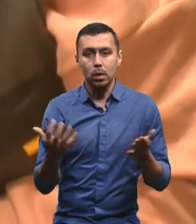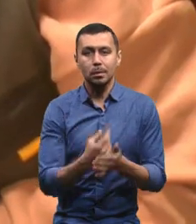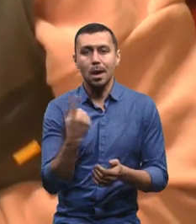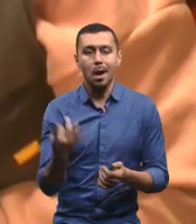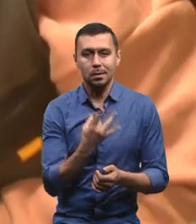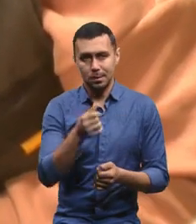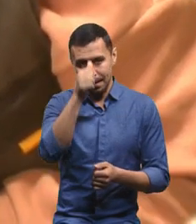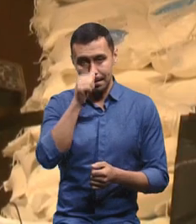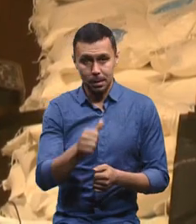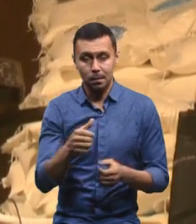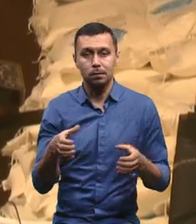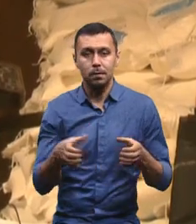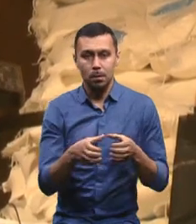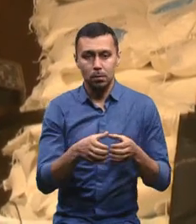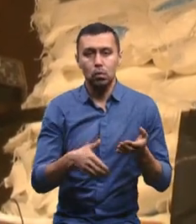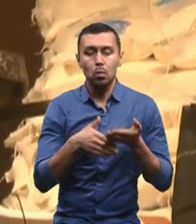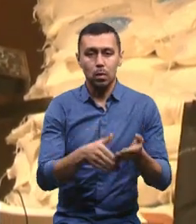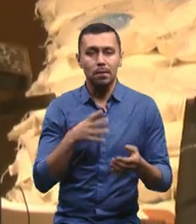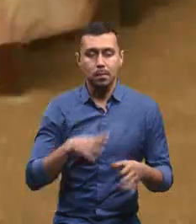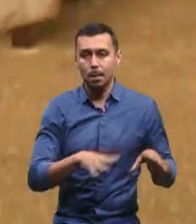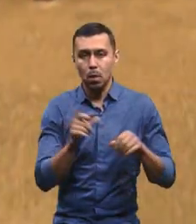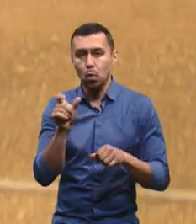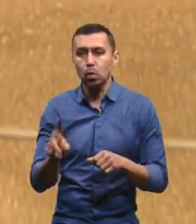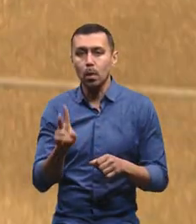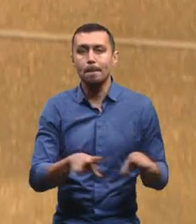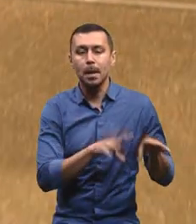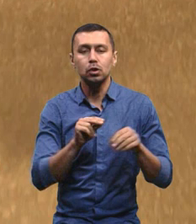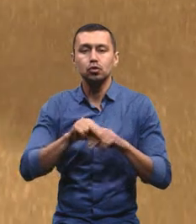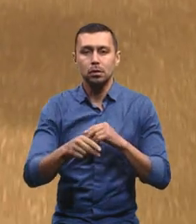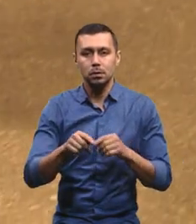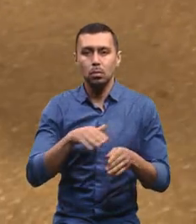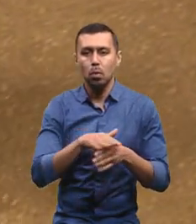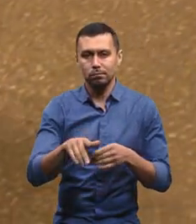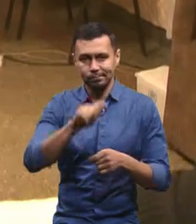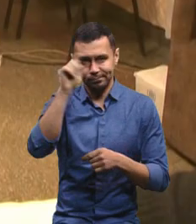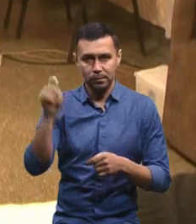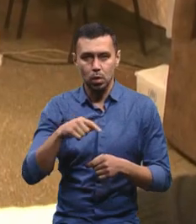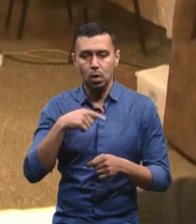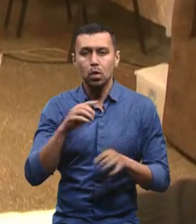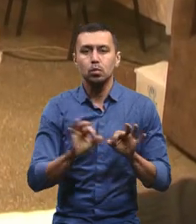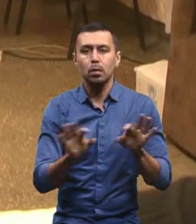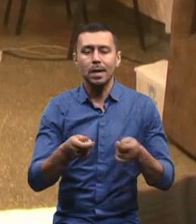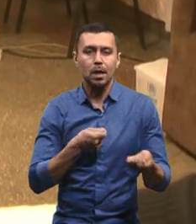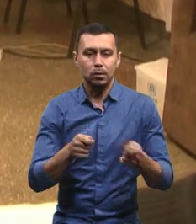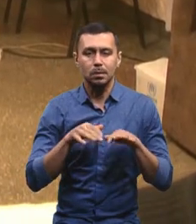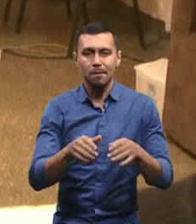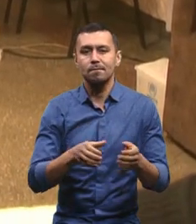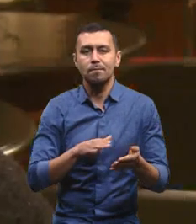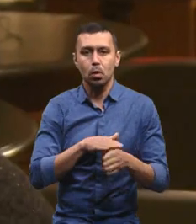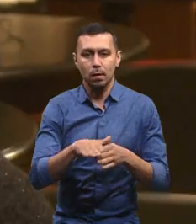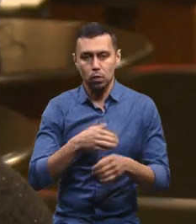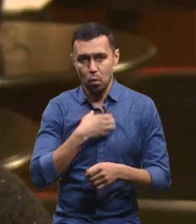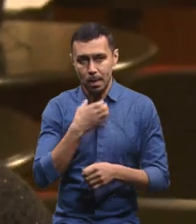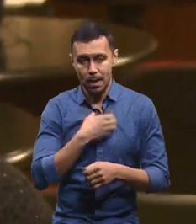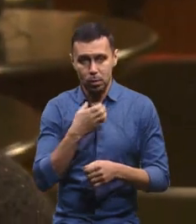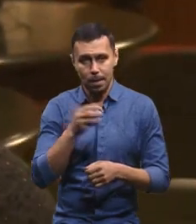місяць у штабі допомоги для вимушених переселенців людина яка переїхала через повномасштабну війну розповідає керуюча справами виконавчого комітету